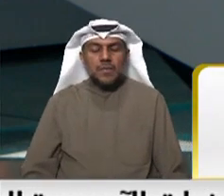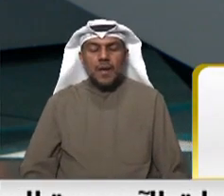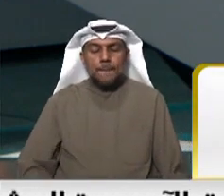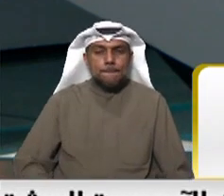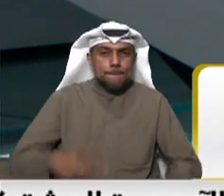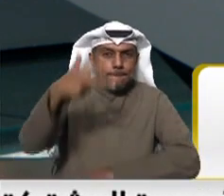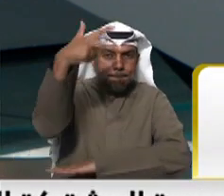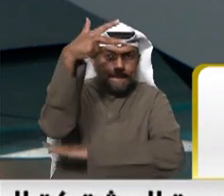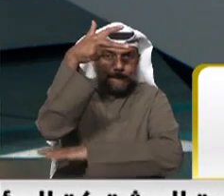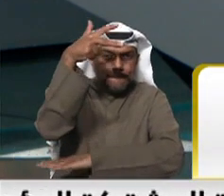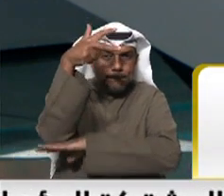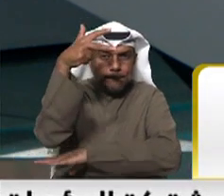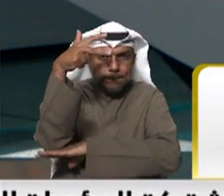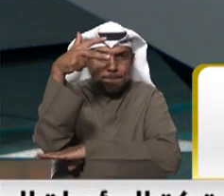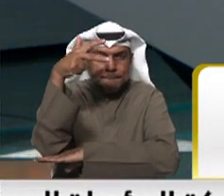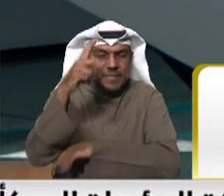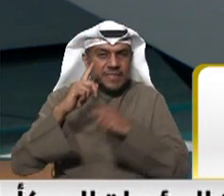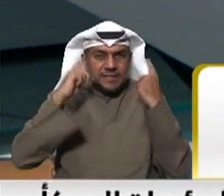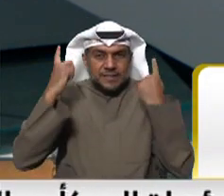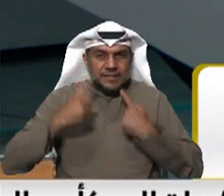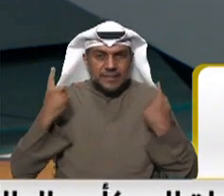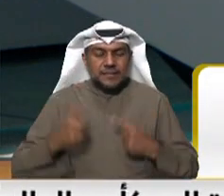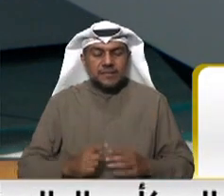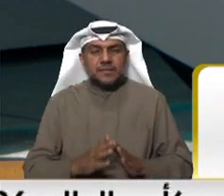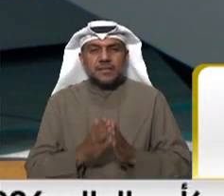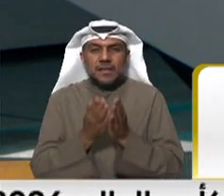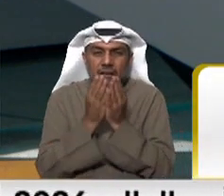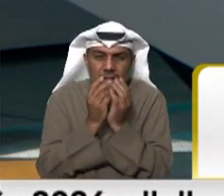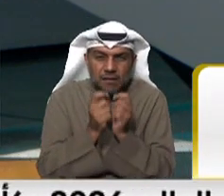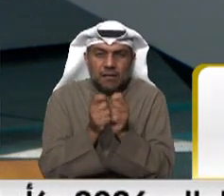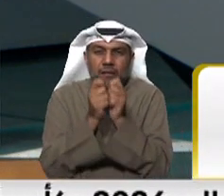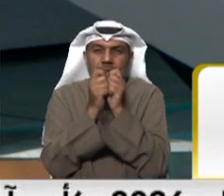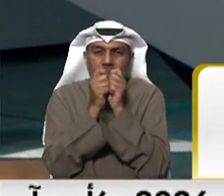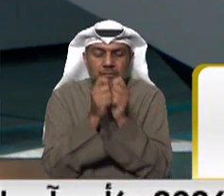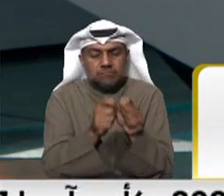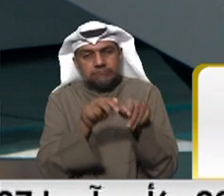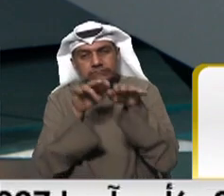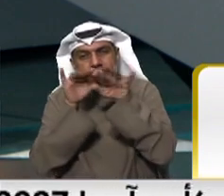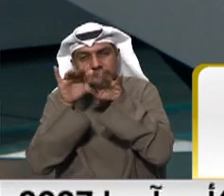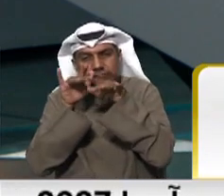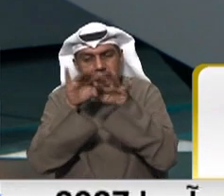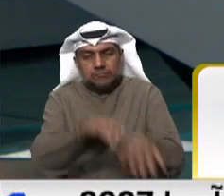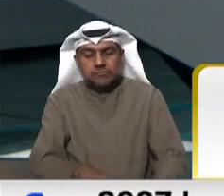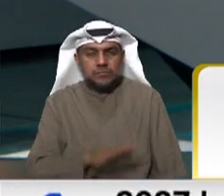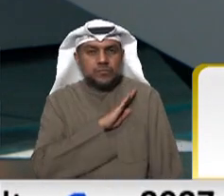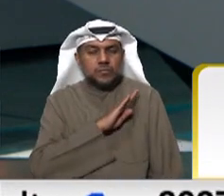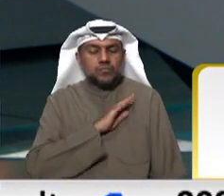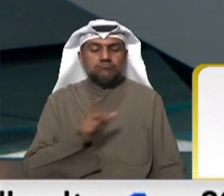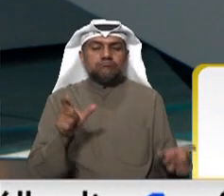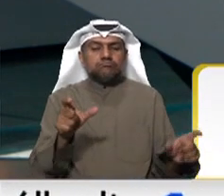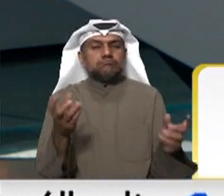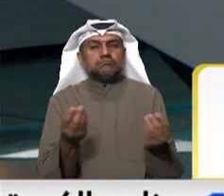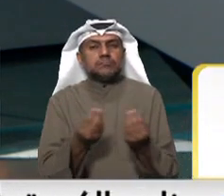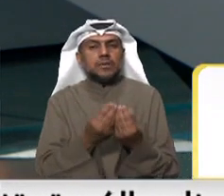الأقصى المبارك وقاموا بأداء صلوات تلمودية تحت حراسة قوات الاحتلال الإسرائيلي.